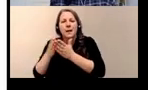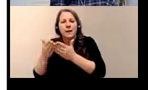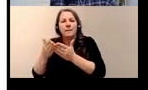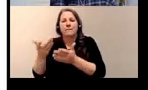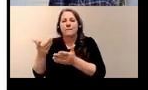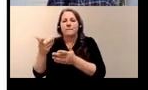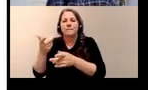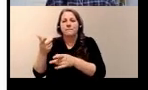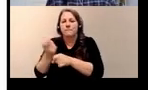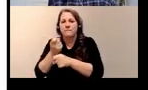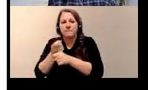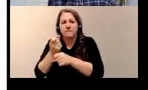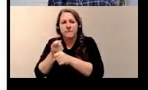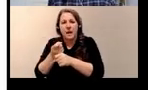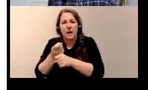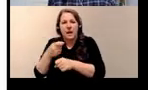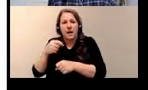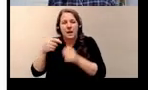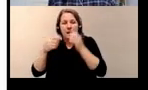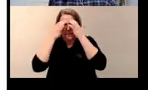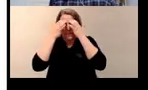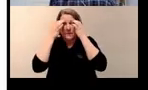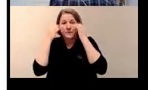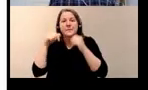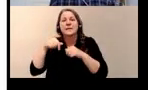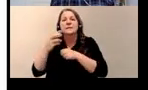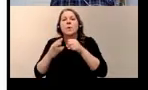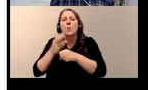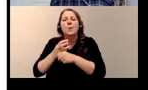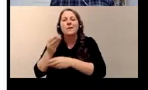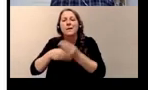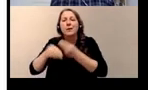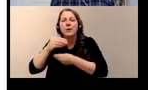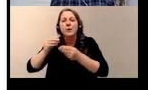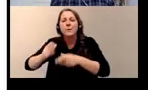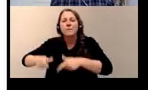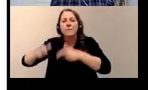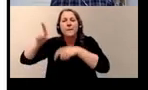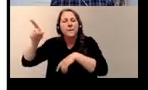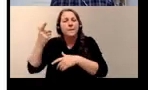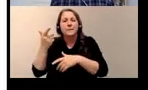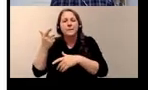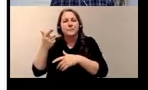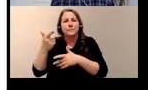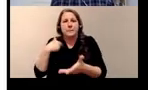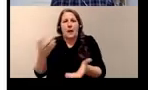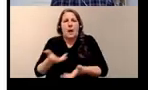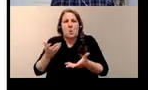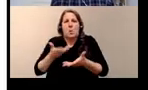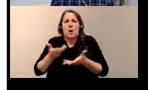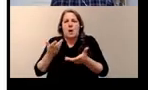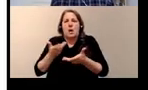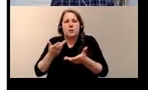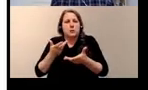sont produit ici à Genève, au World Economic Forum, par des gens qui nous incitent en fait à